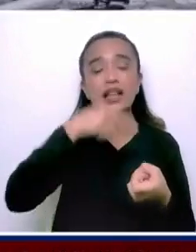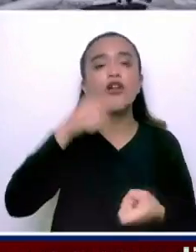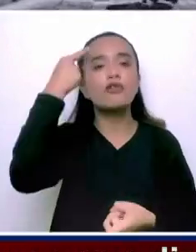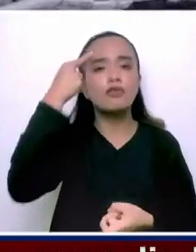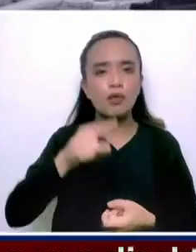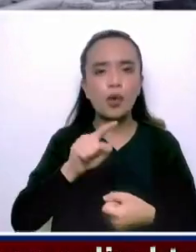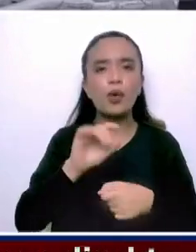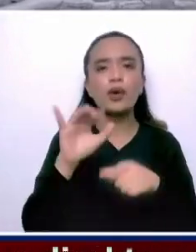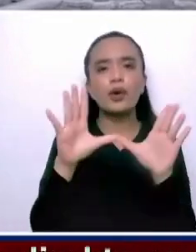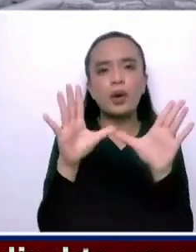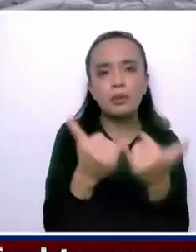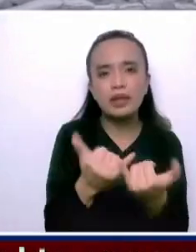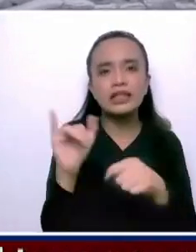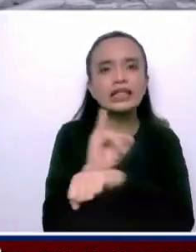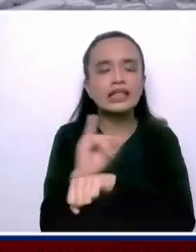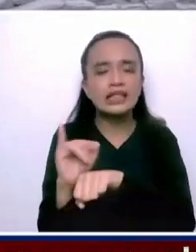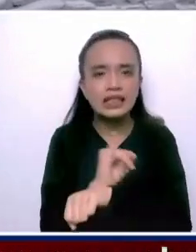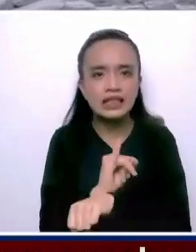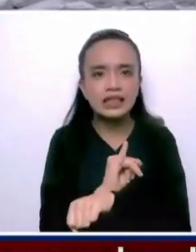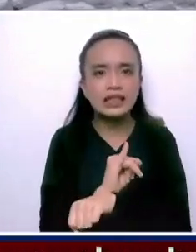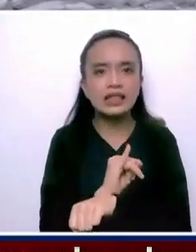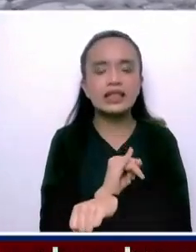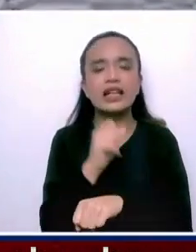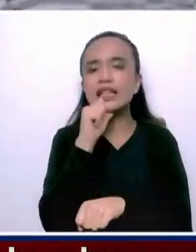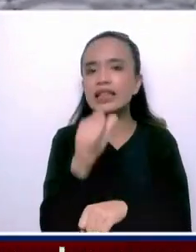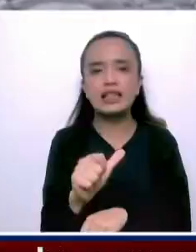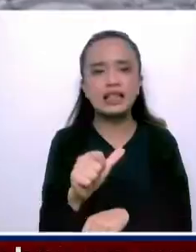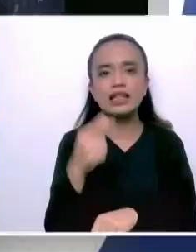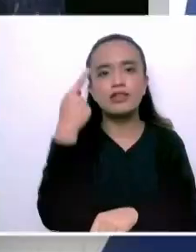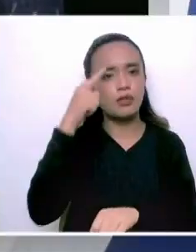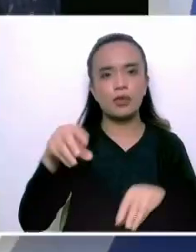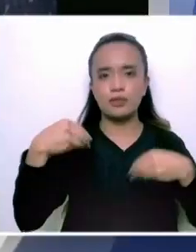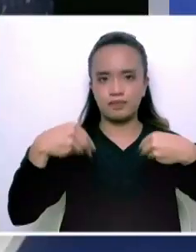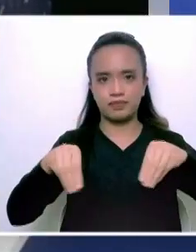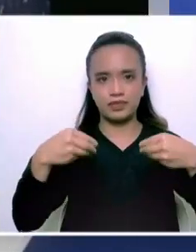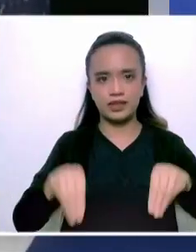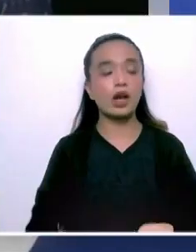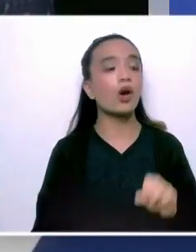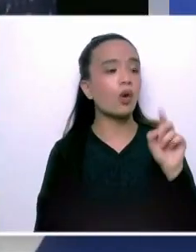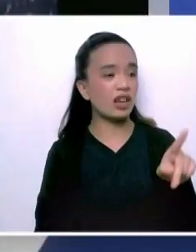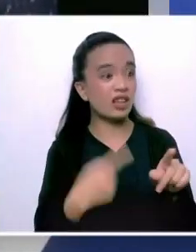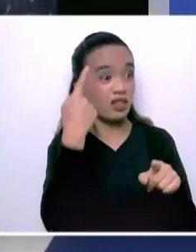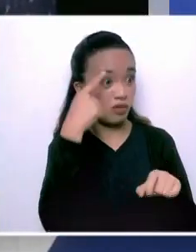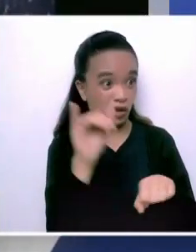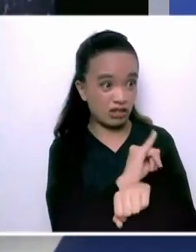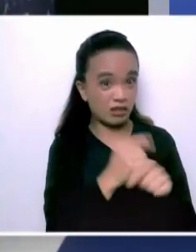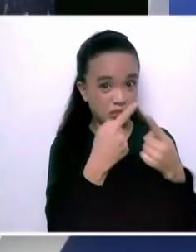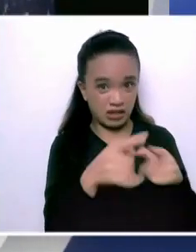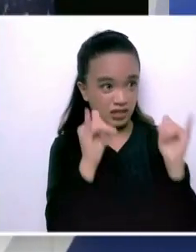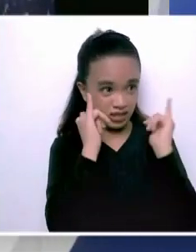industrials at hindi para sa mga palengke, Karen. Alright, para sa industrial pero nandyan